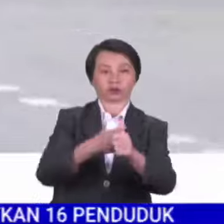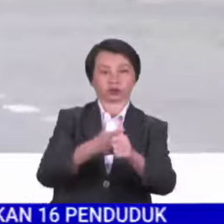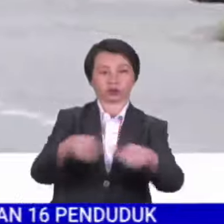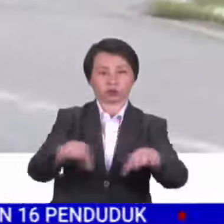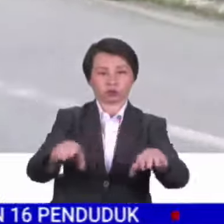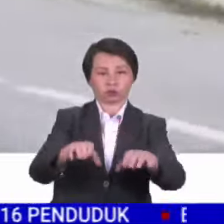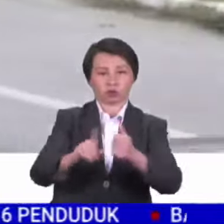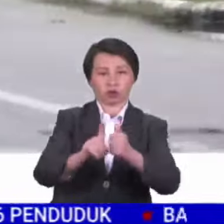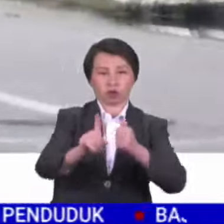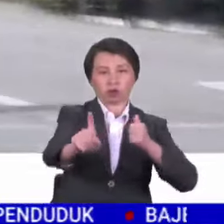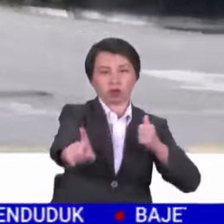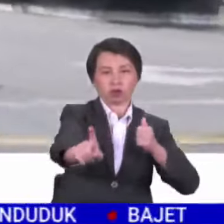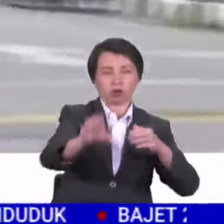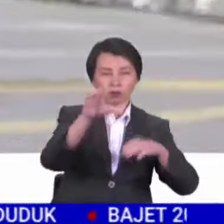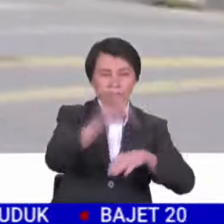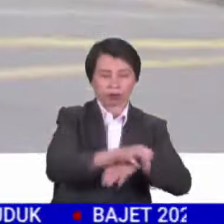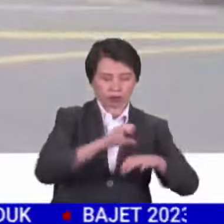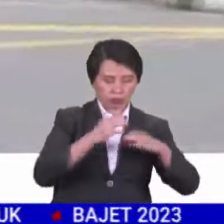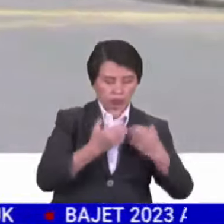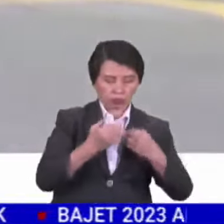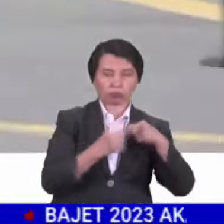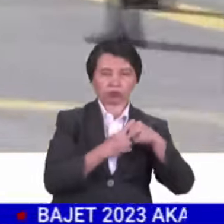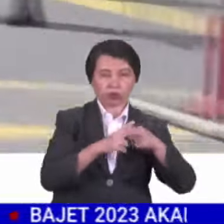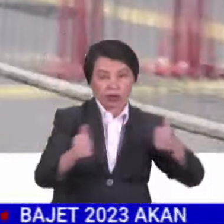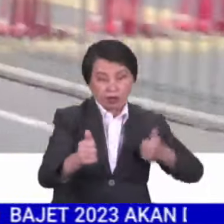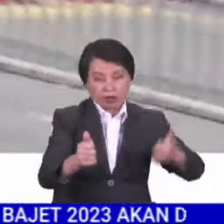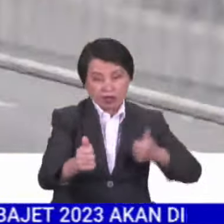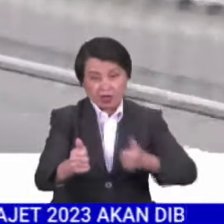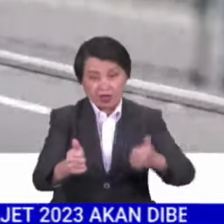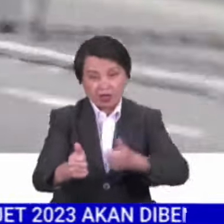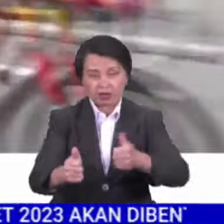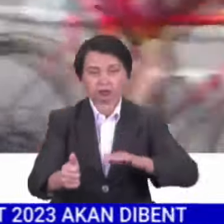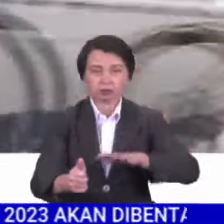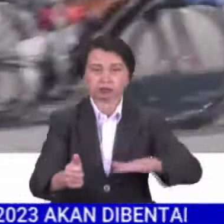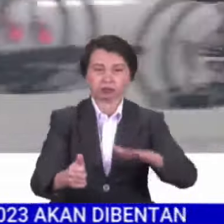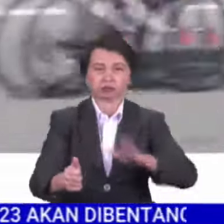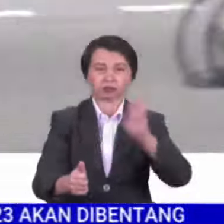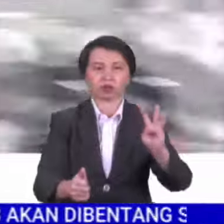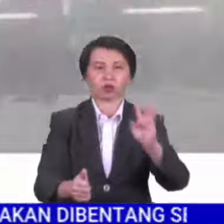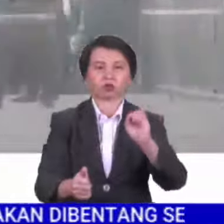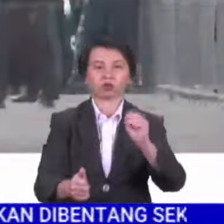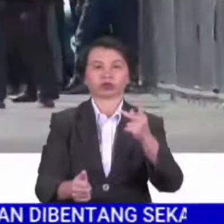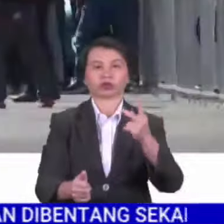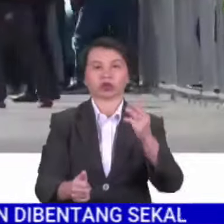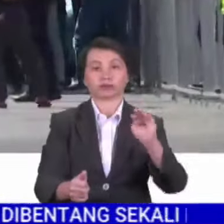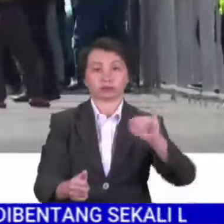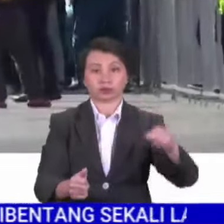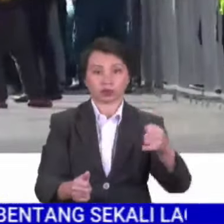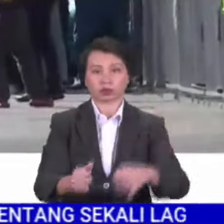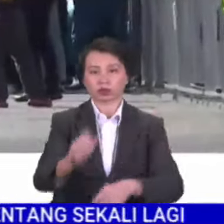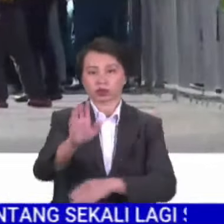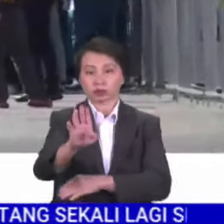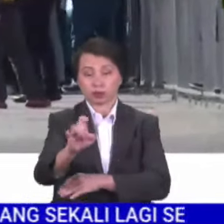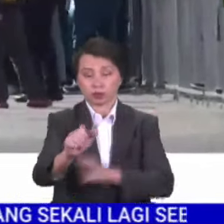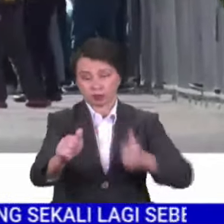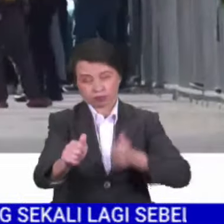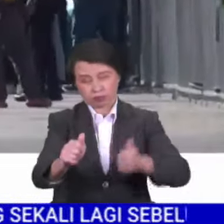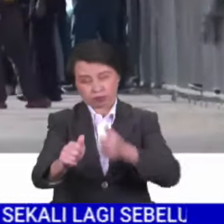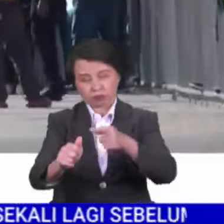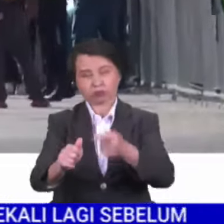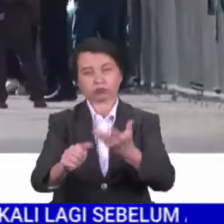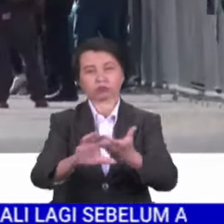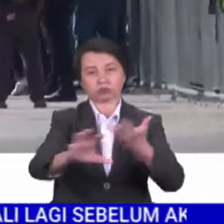membuat breakaway memaksa kumpulan peloton mengejar dengan kelajuan purata 60 km sejam. Baks mula mengejar kumpulan